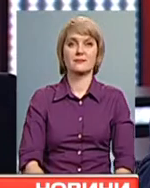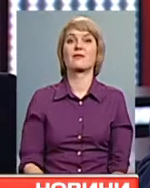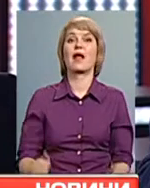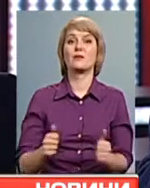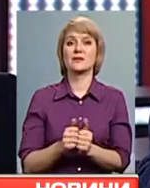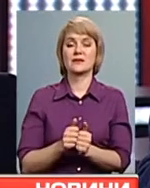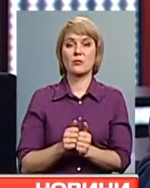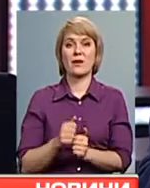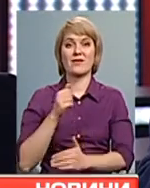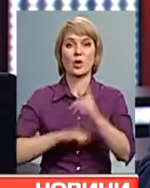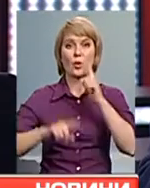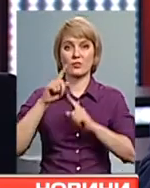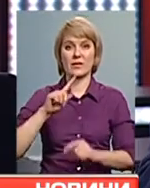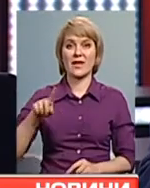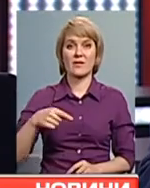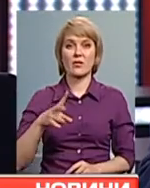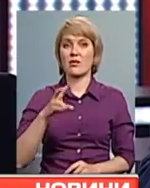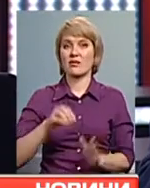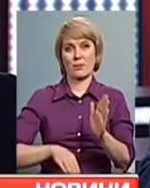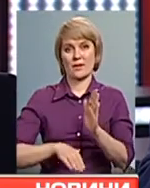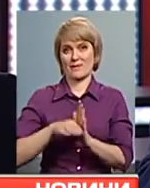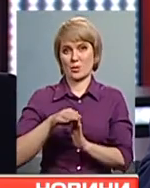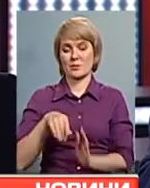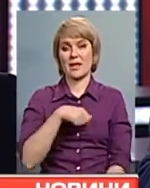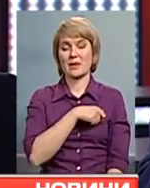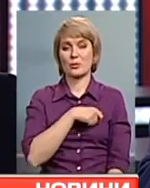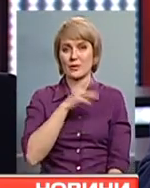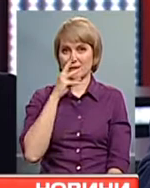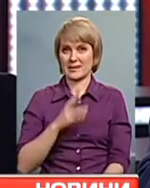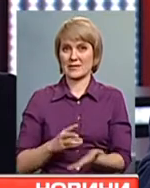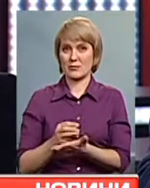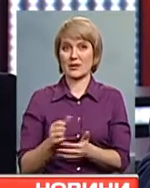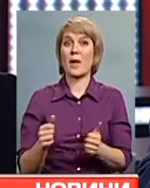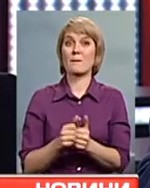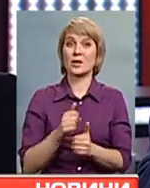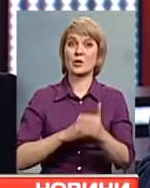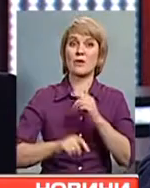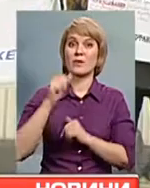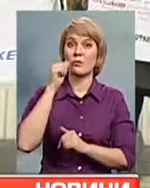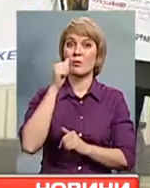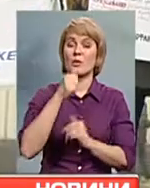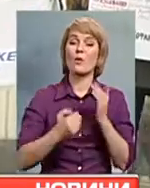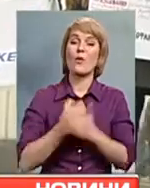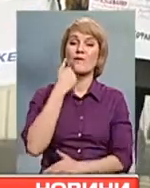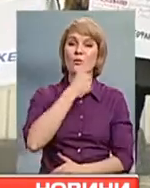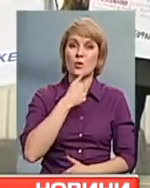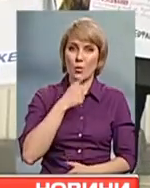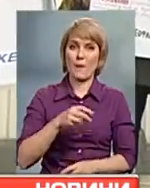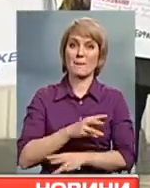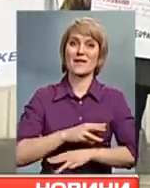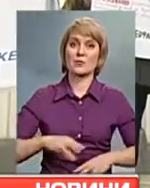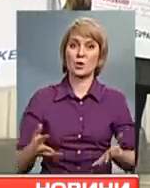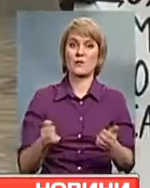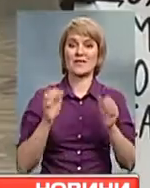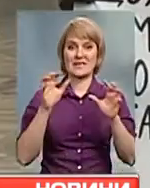А під стінами Верховної Ради вимагали не підвищувати депутатських зарплат. Перед Новим роком парламентарі ухвалили закон, за яким будуть отримувати